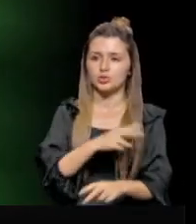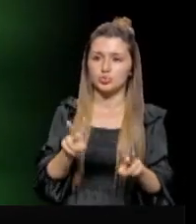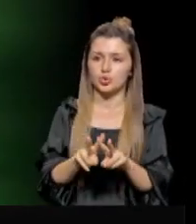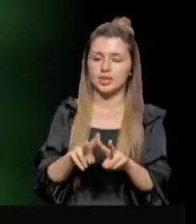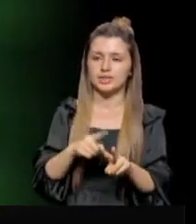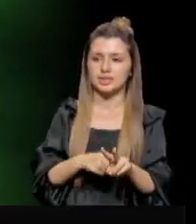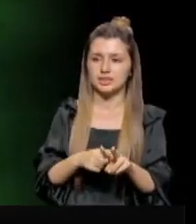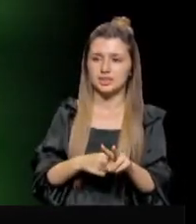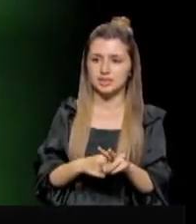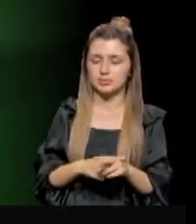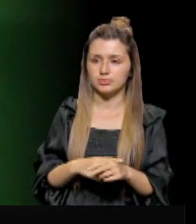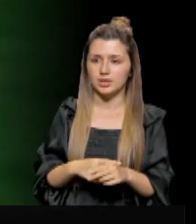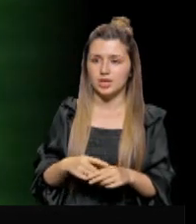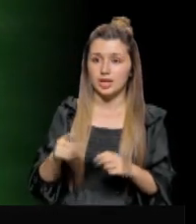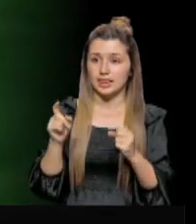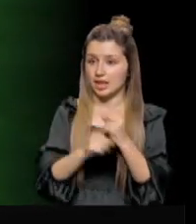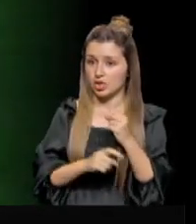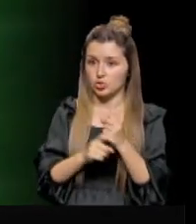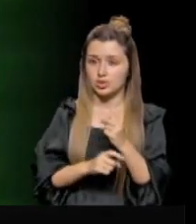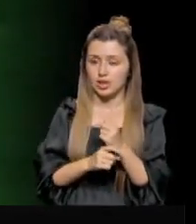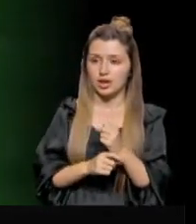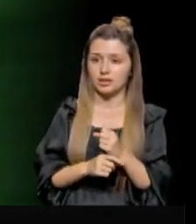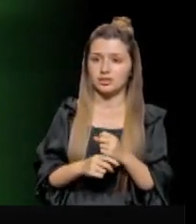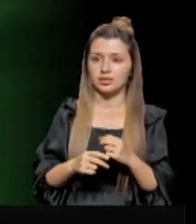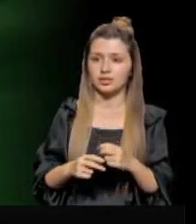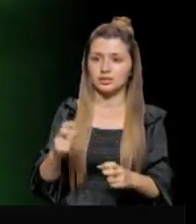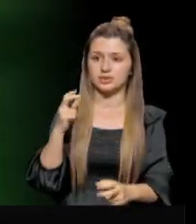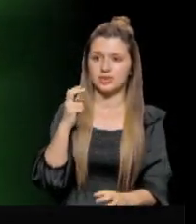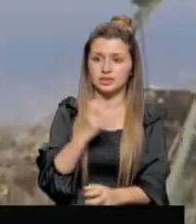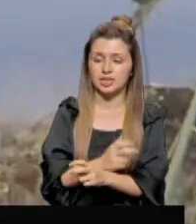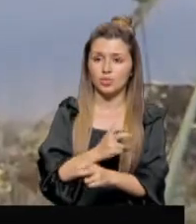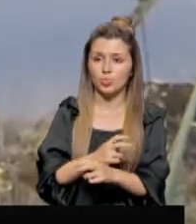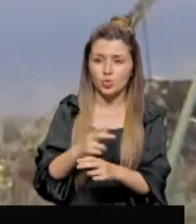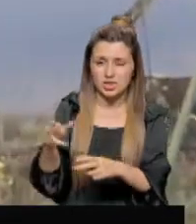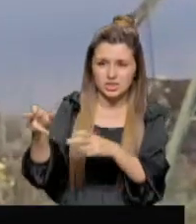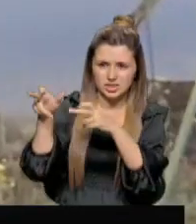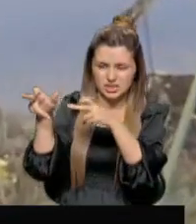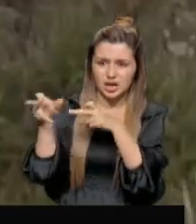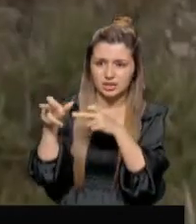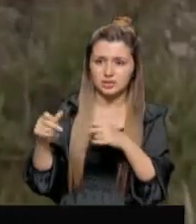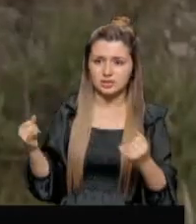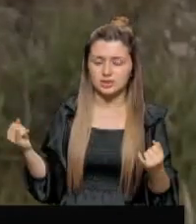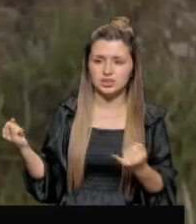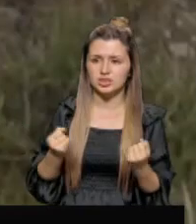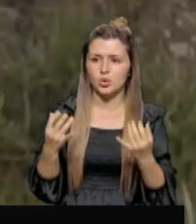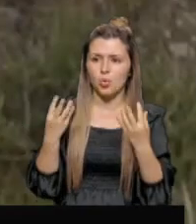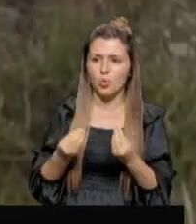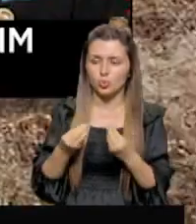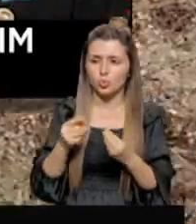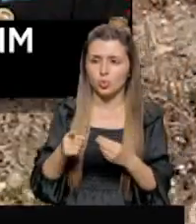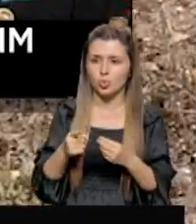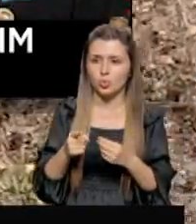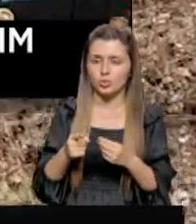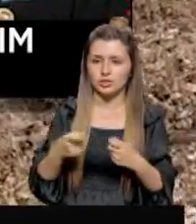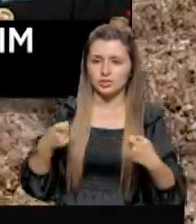Yıldırım. Köşeye sıkışan teröristler haince üs bölgesine saldırdı. Sonra çatışma çıktı. O çatışmada yaralanan uzman